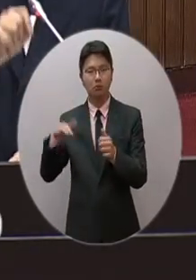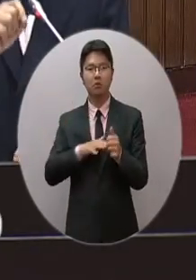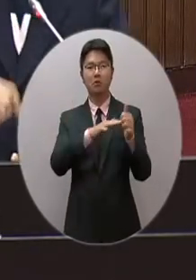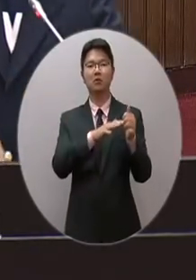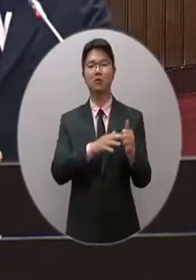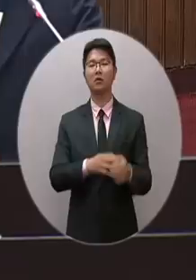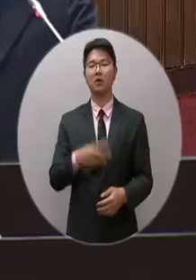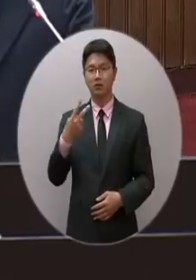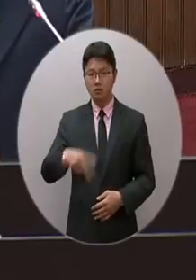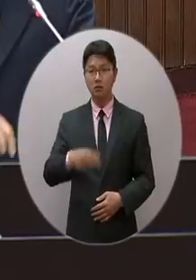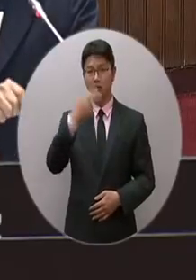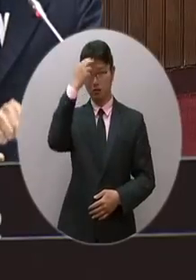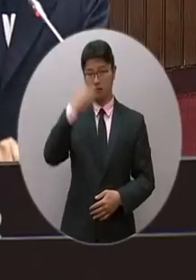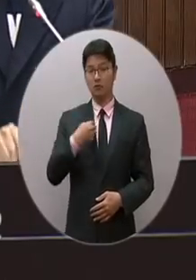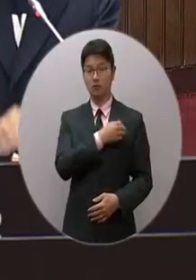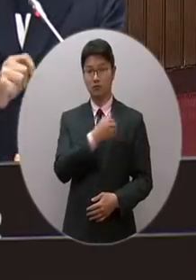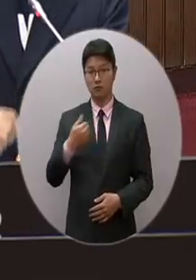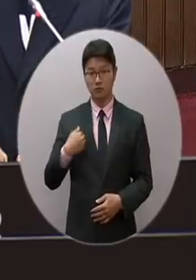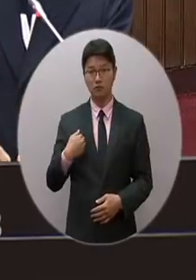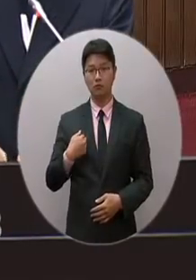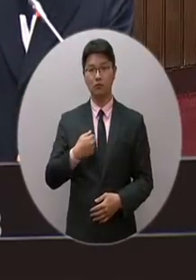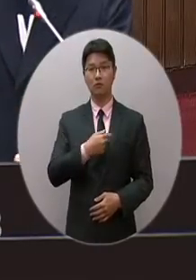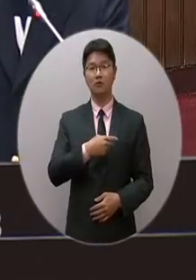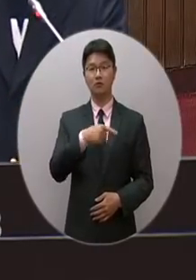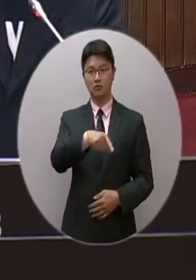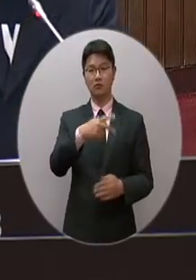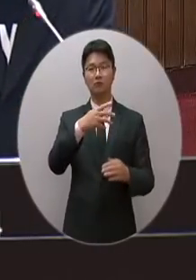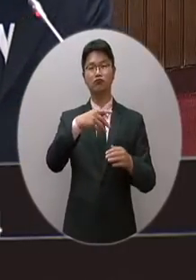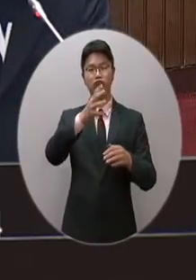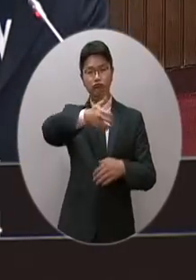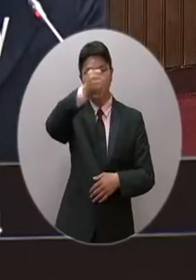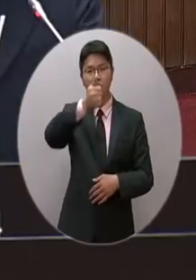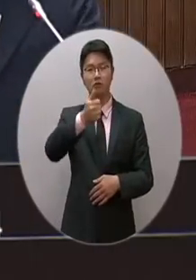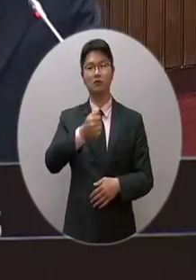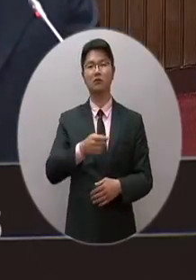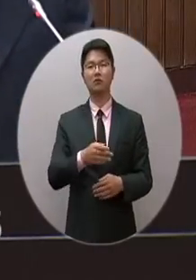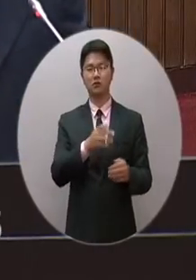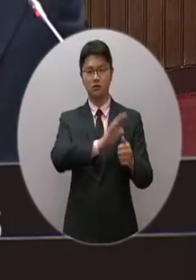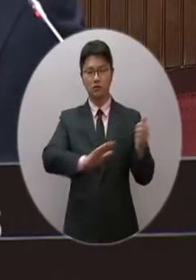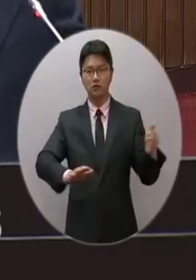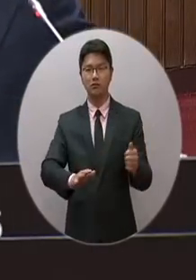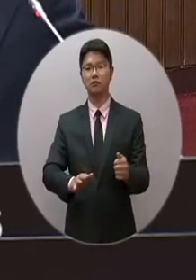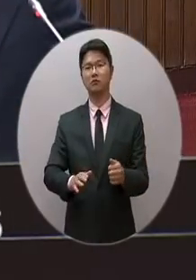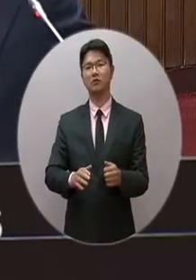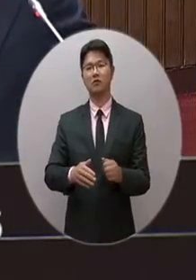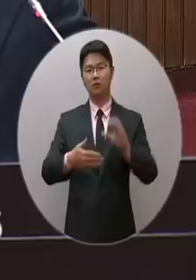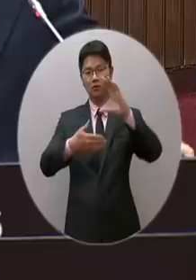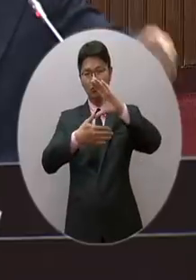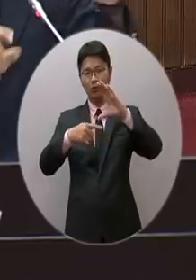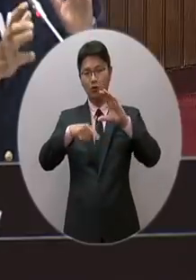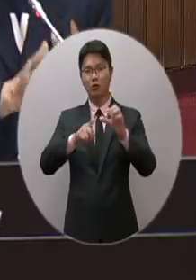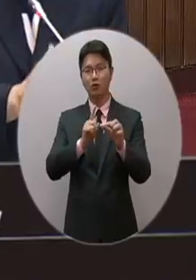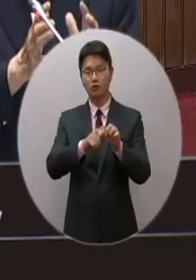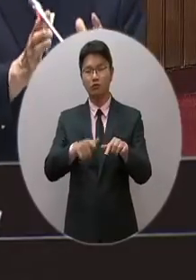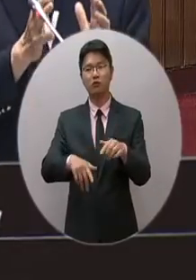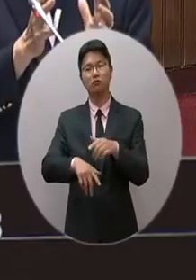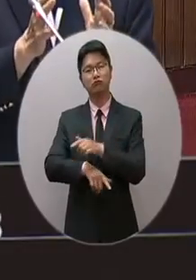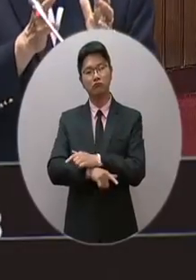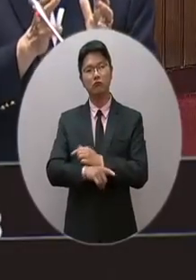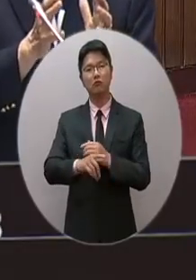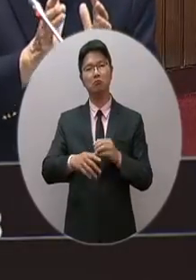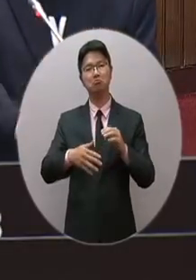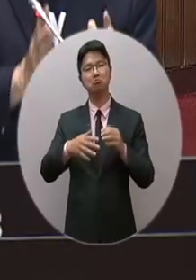的这个教宗，这个梵蒂冈对于中南美洲的影响力非常大。当这个地